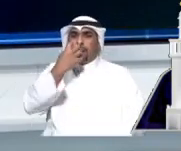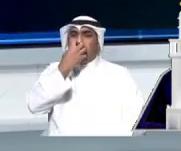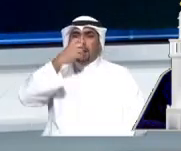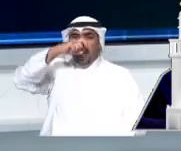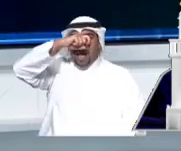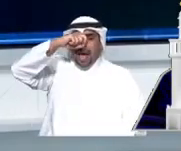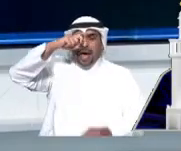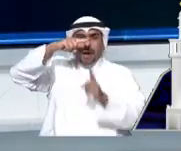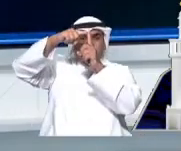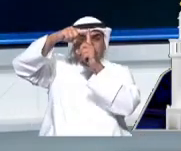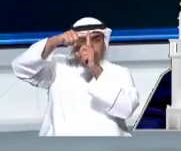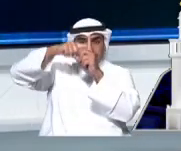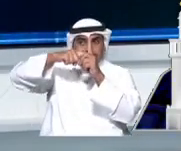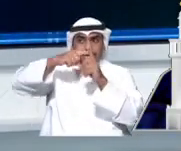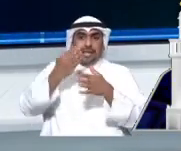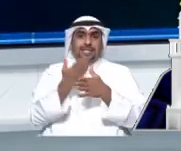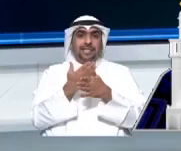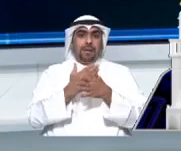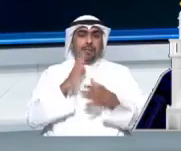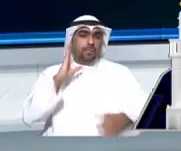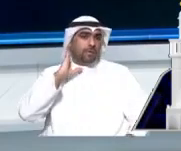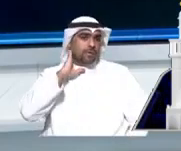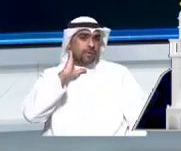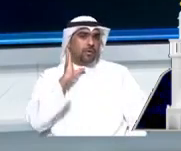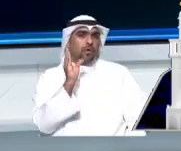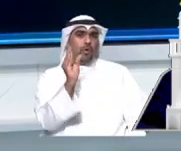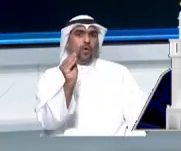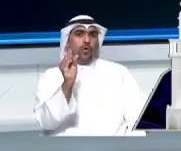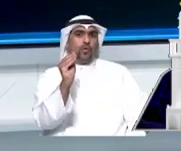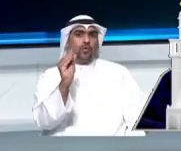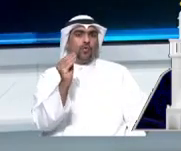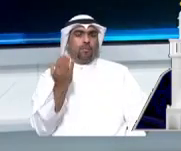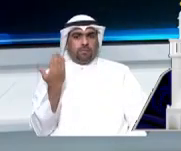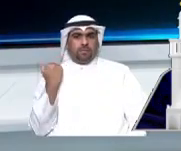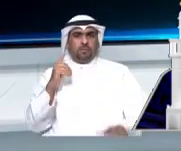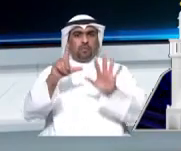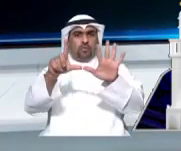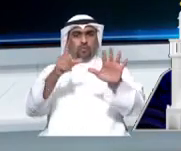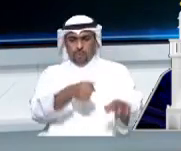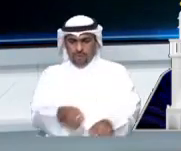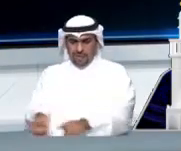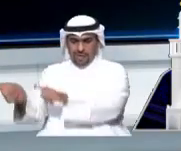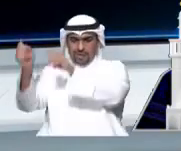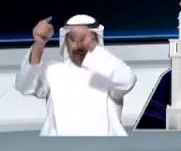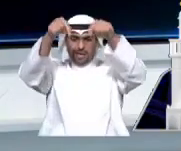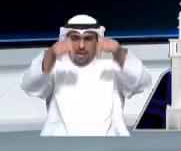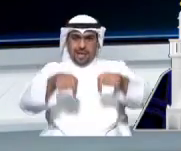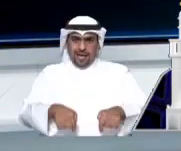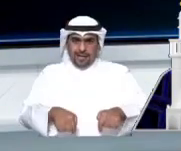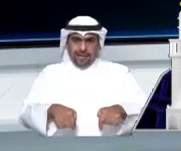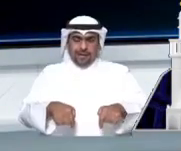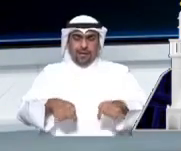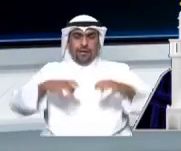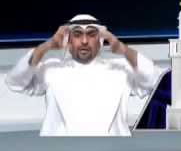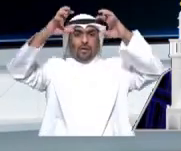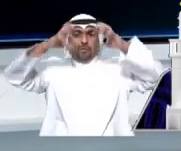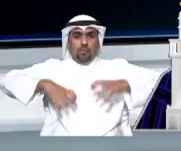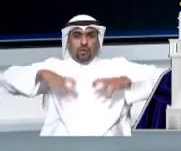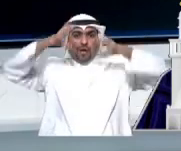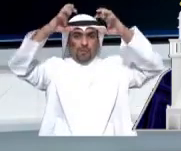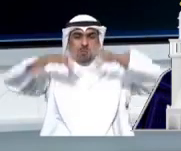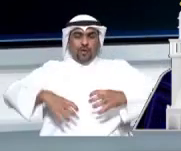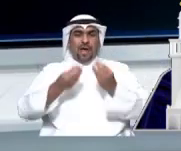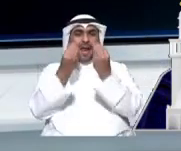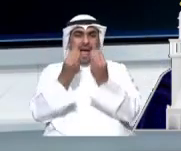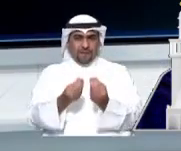العالية، أمطار متفرقة خفيفة كانت في المناطق الشمالية والجنوبية من دولة الكويت، وما زالت الرطوبة مستمرة ويانا.